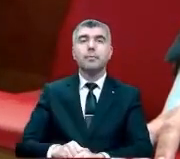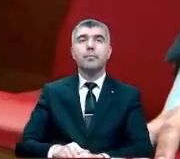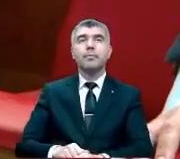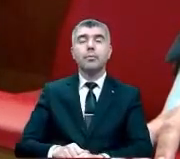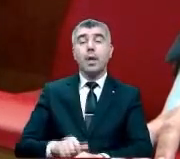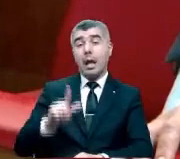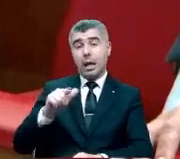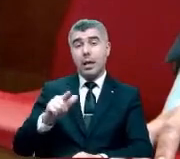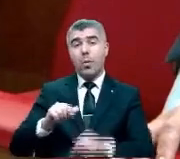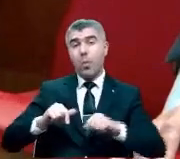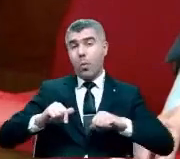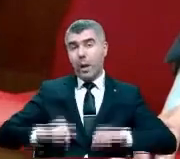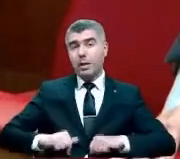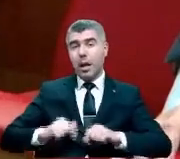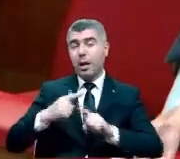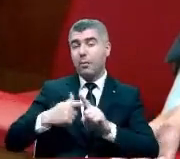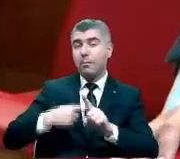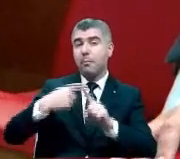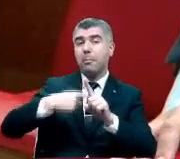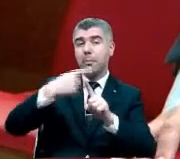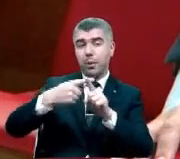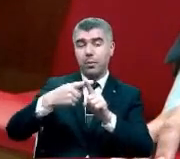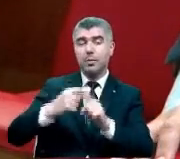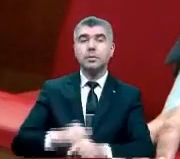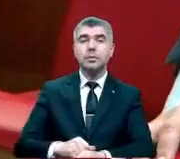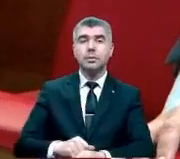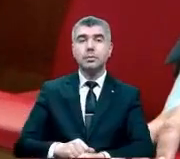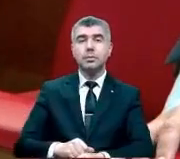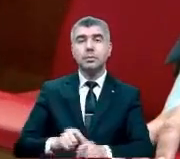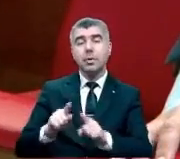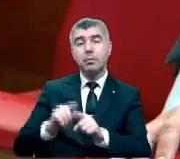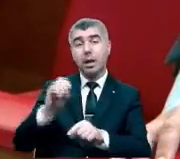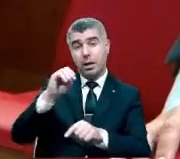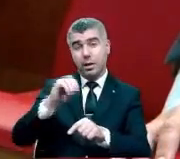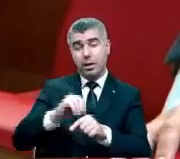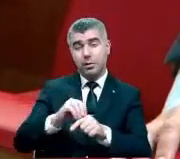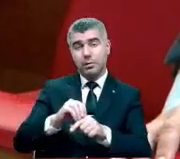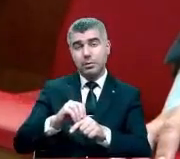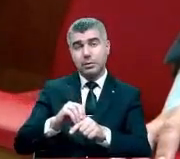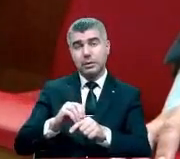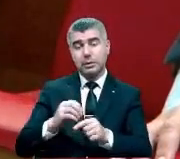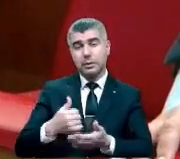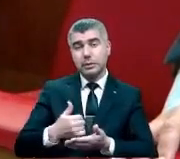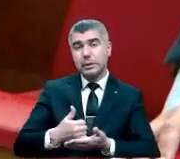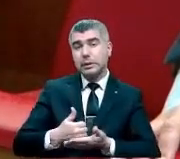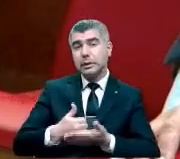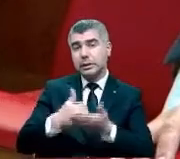اخرى الوزاره في اطار رفع من الجوده دخلت منحه ديال